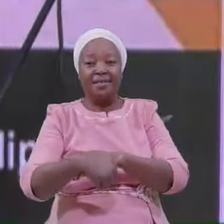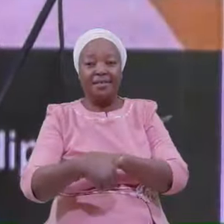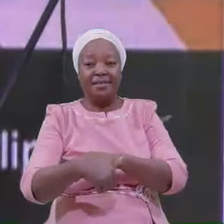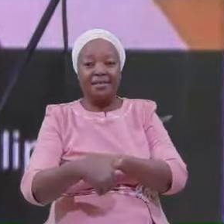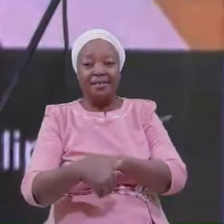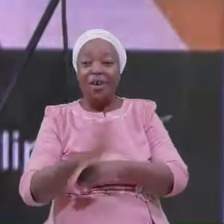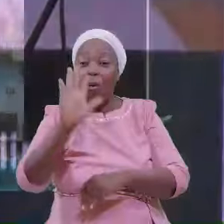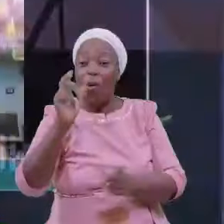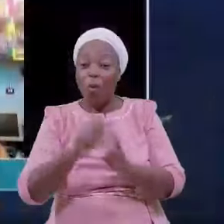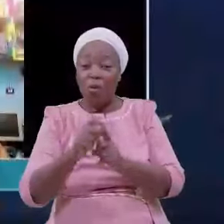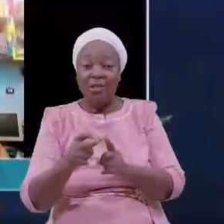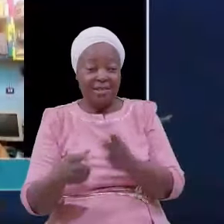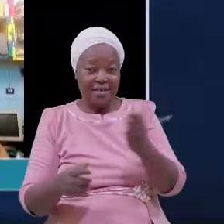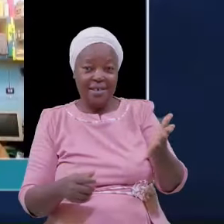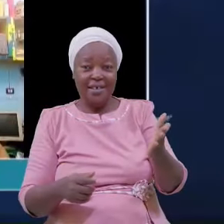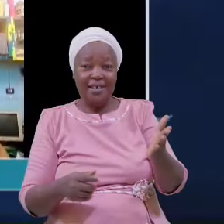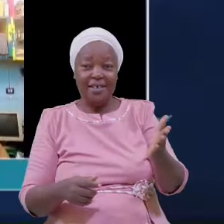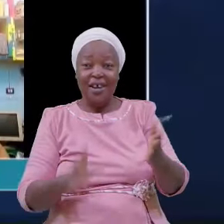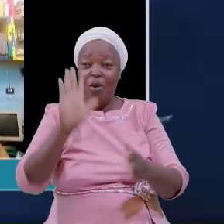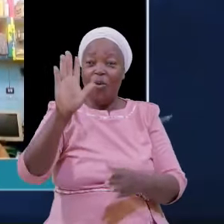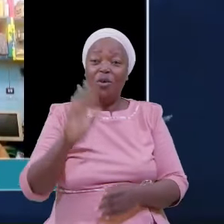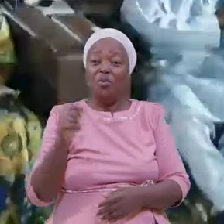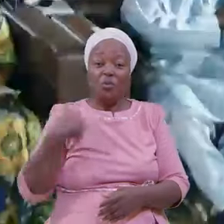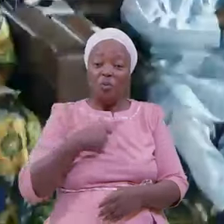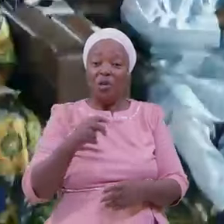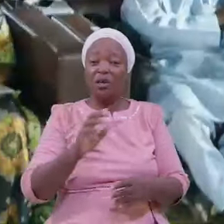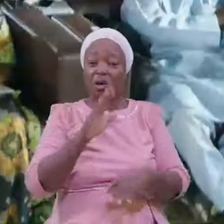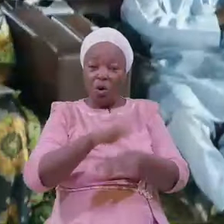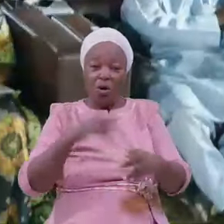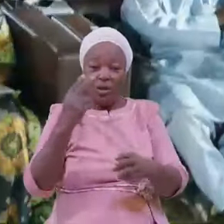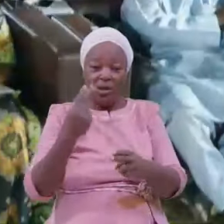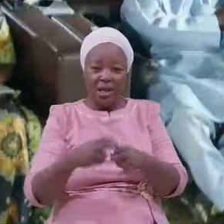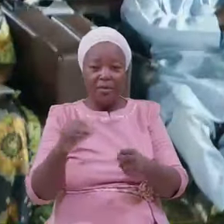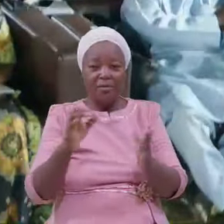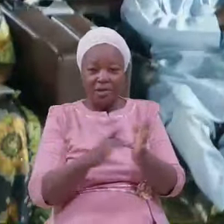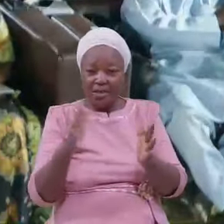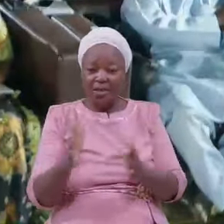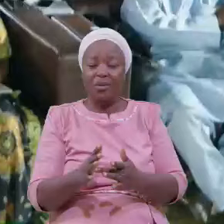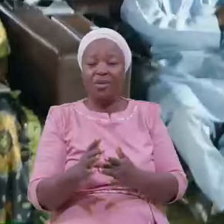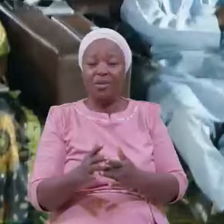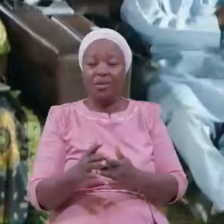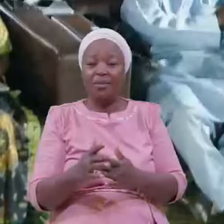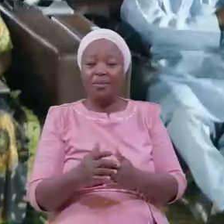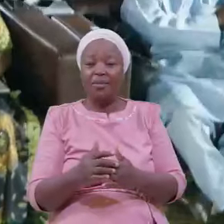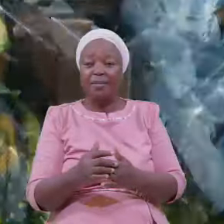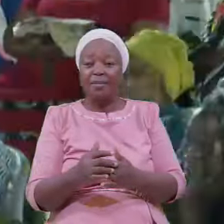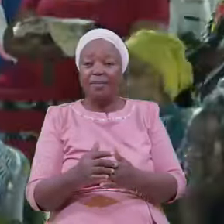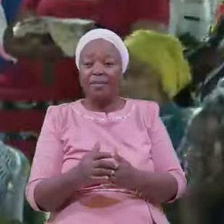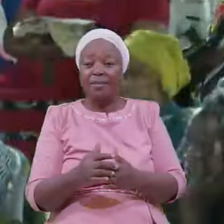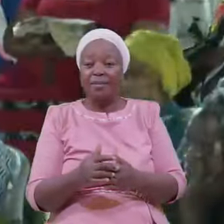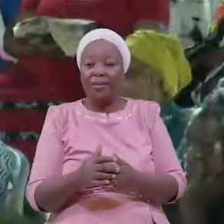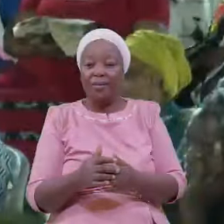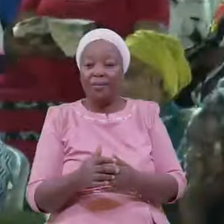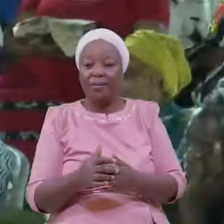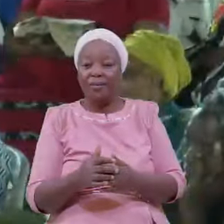there, habang nariyan ka, and we mention the name of Jesus, Aking babanggitin ang pangalan ni Jesus.